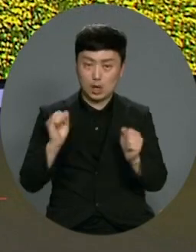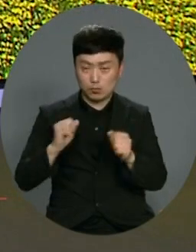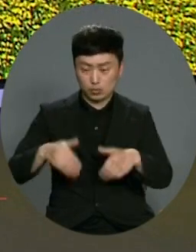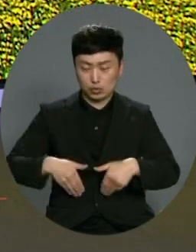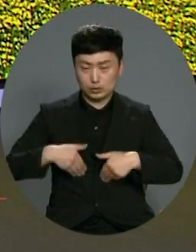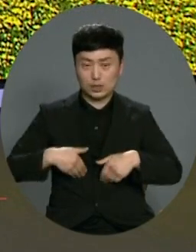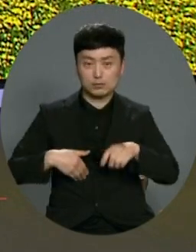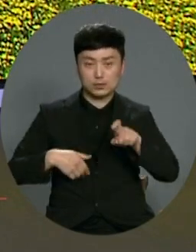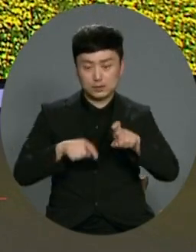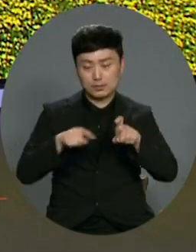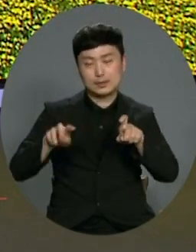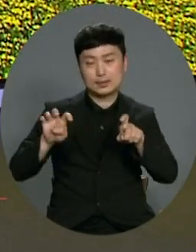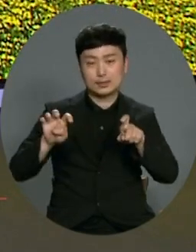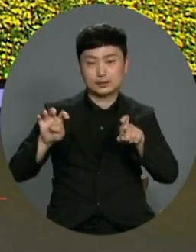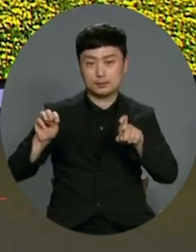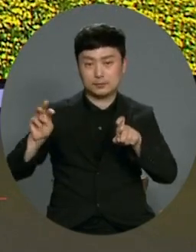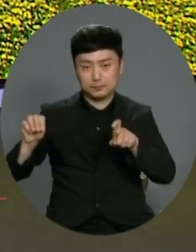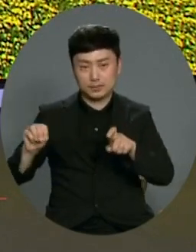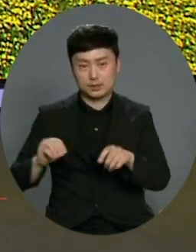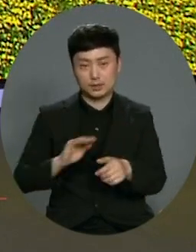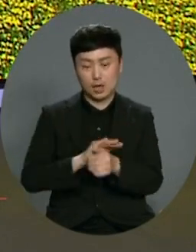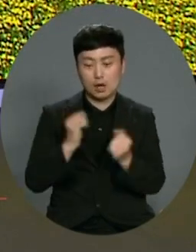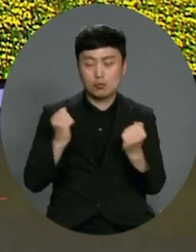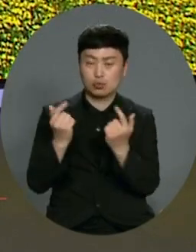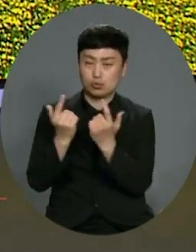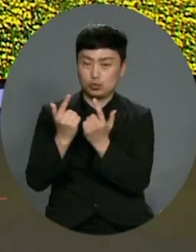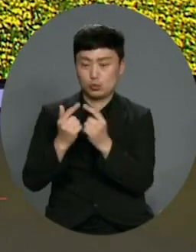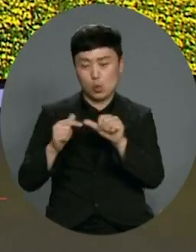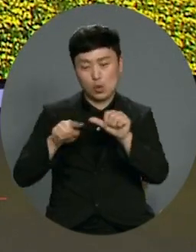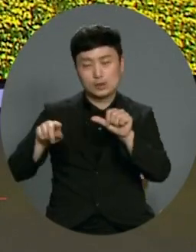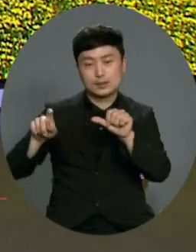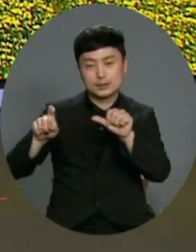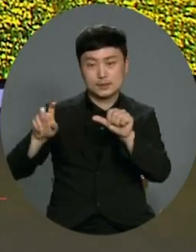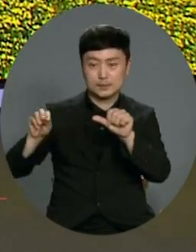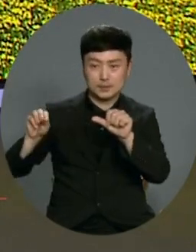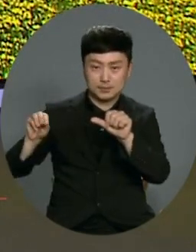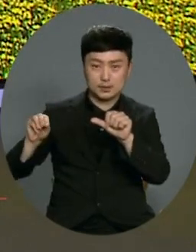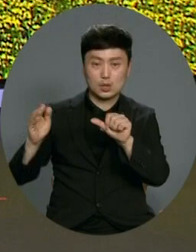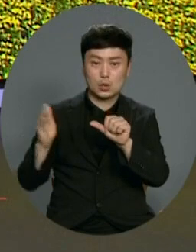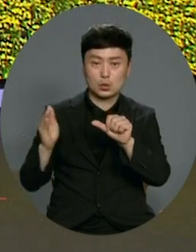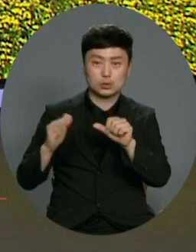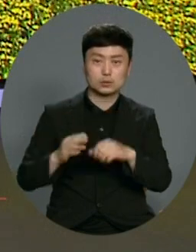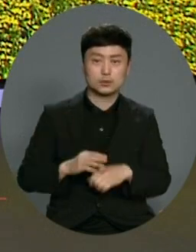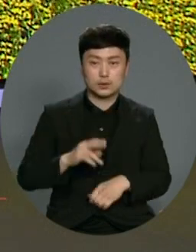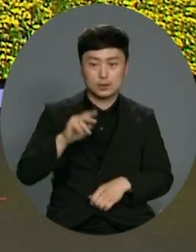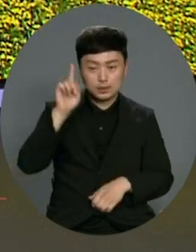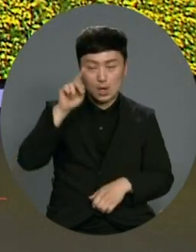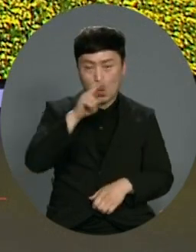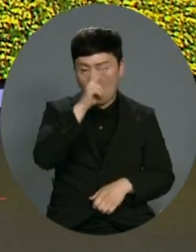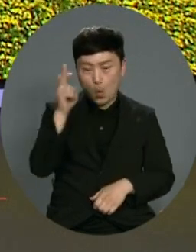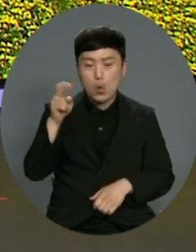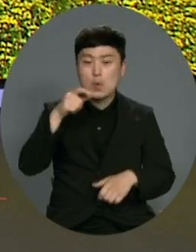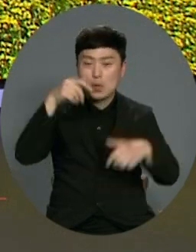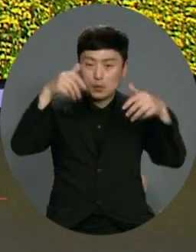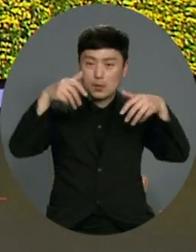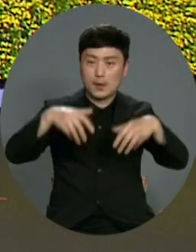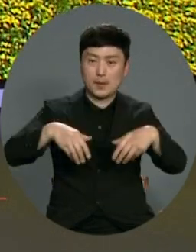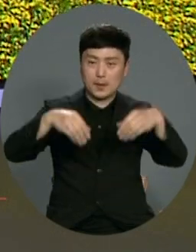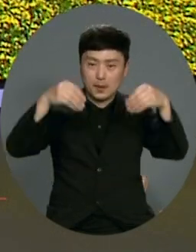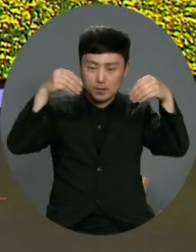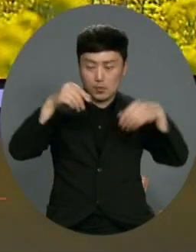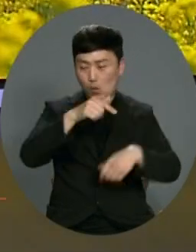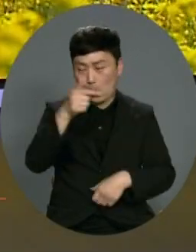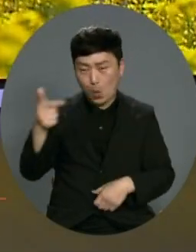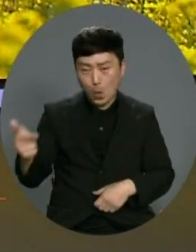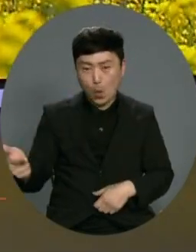경북남부의 10에서 40mm 경북북부에는 5~10mm 정도고요 내일 오후에는 비가 대부분 그치고 내일 늦은